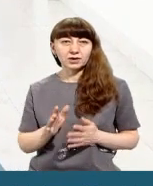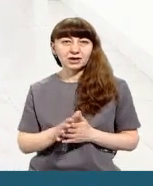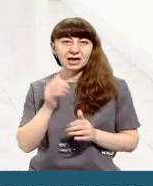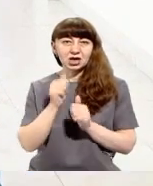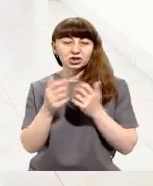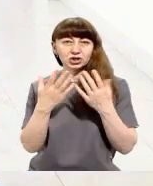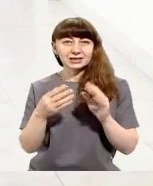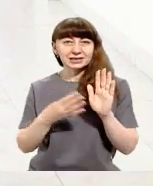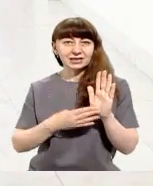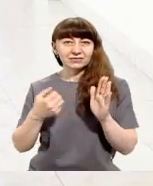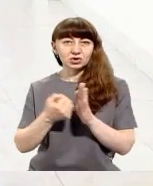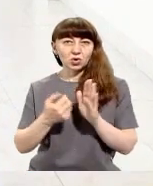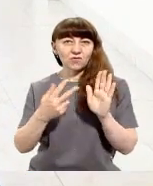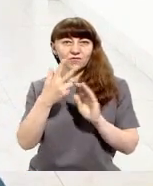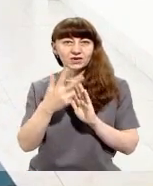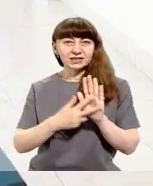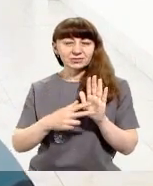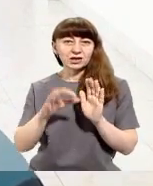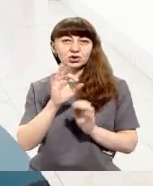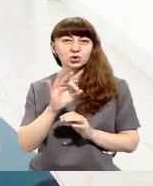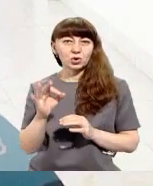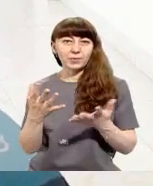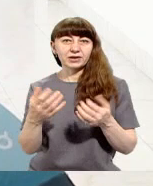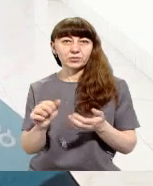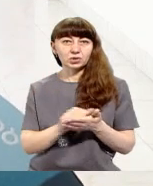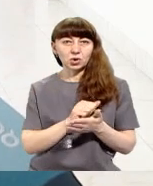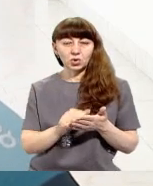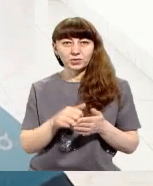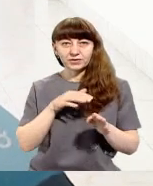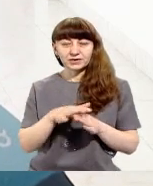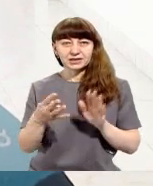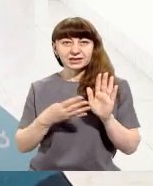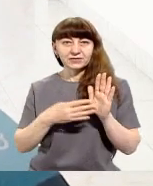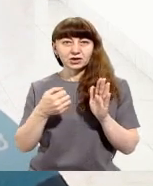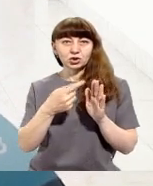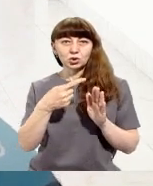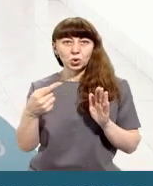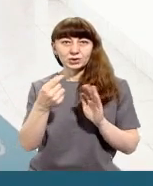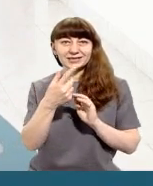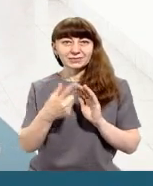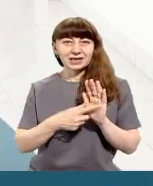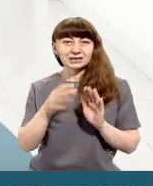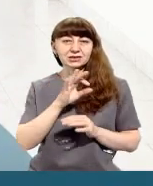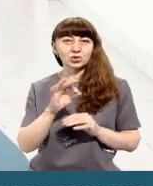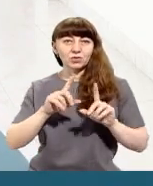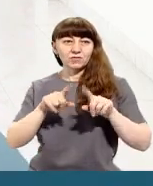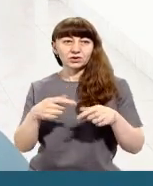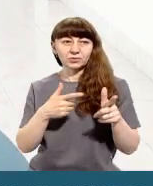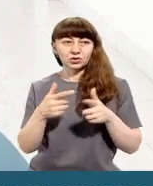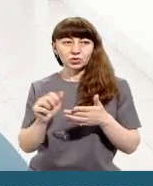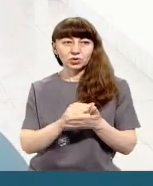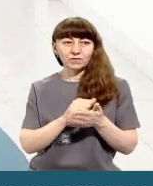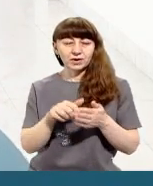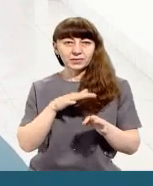дни с 9 часов до 18 часов. Прием документов производится с 9 часов до 17:00. Выдача готовых